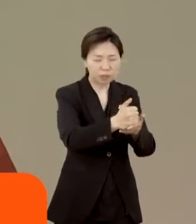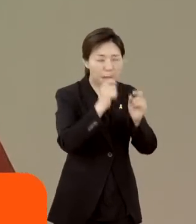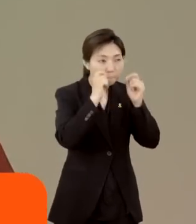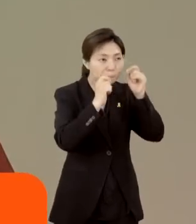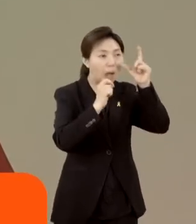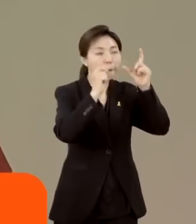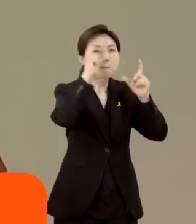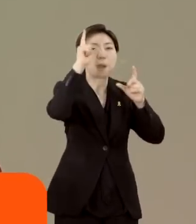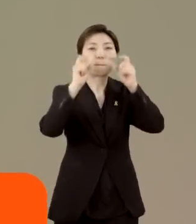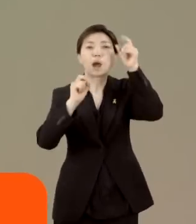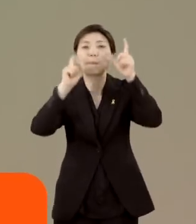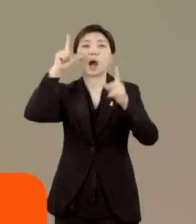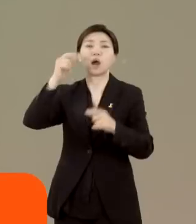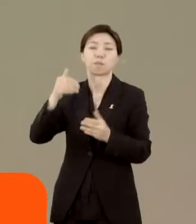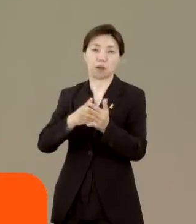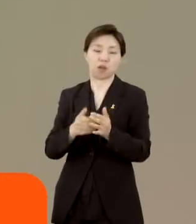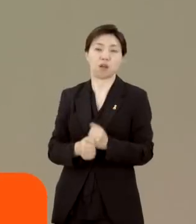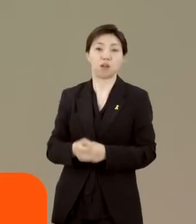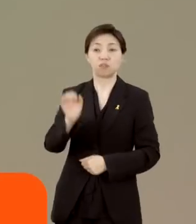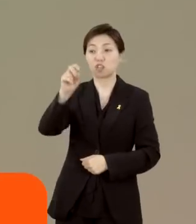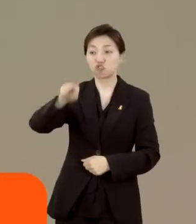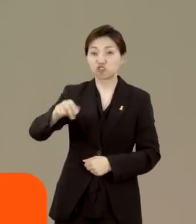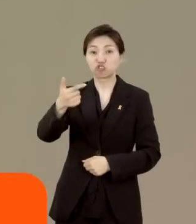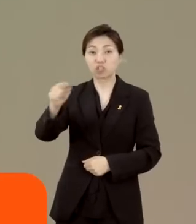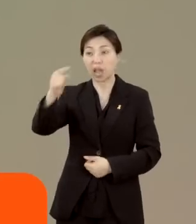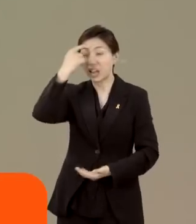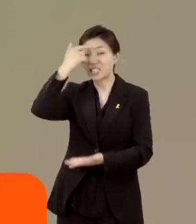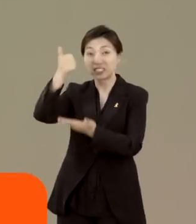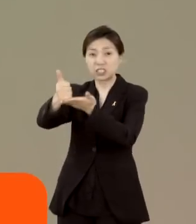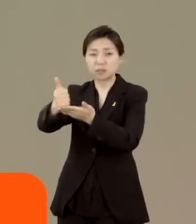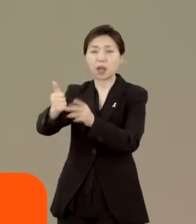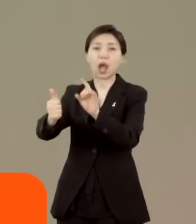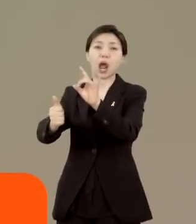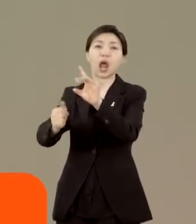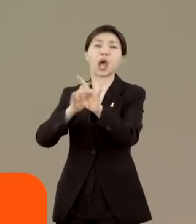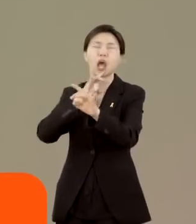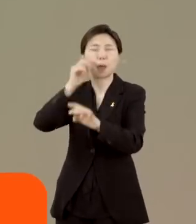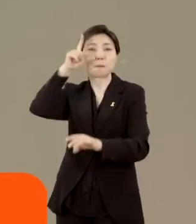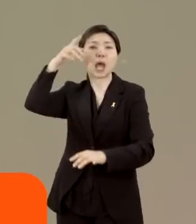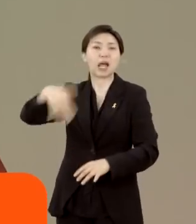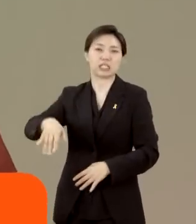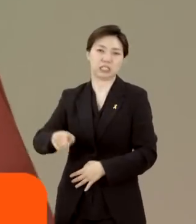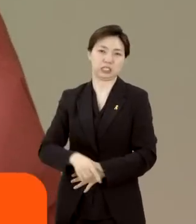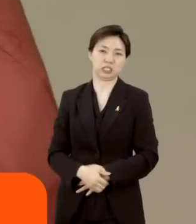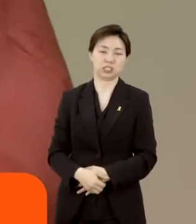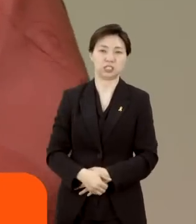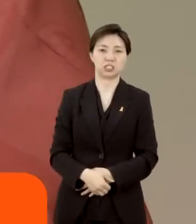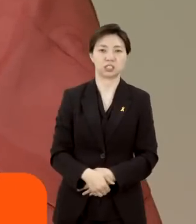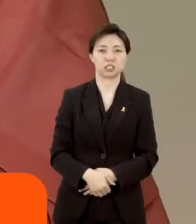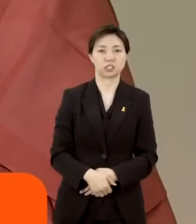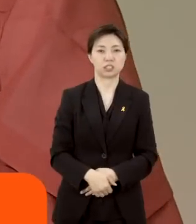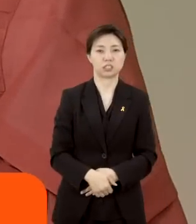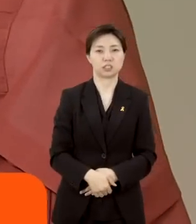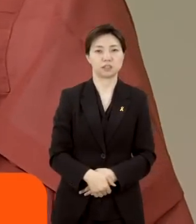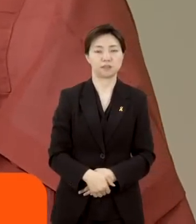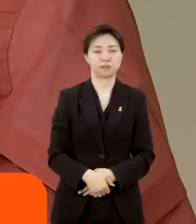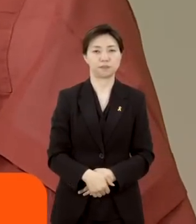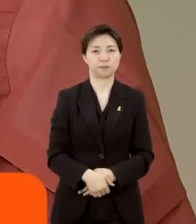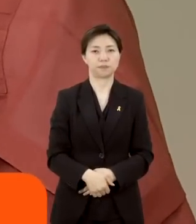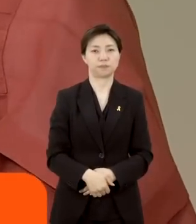깨달음을 얻었지만이 윤아 스님은 깨달음을 얻지 못했다라고 나와요